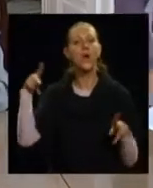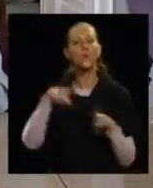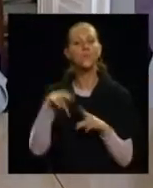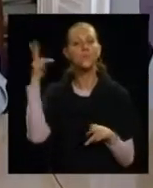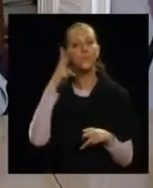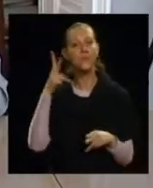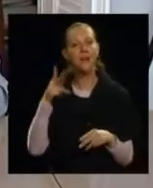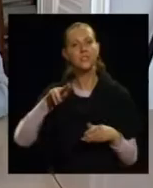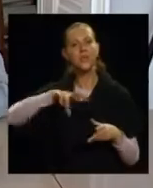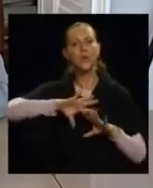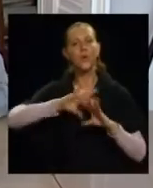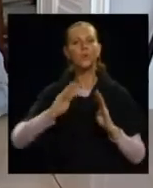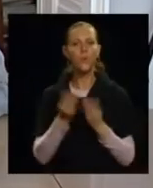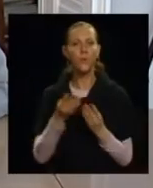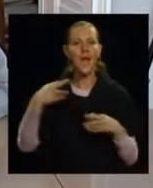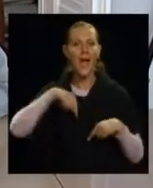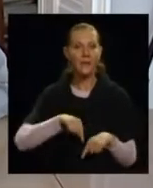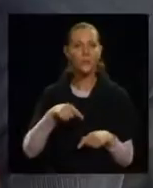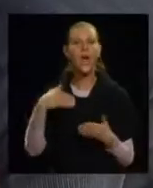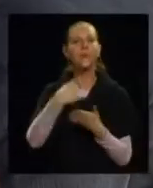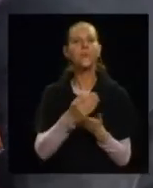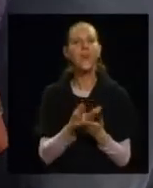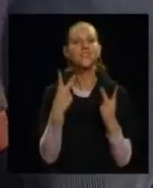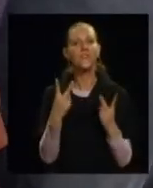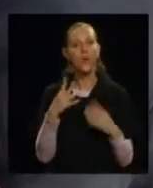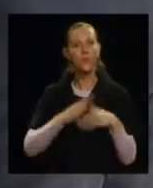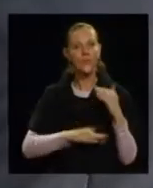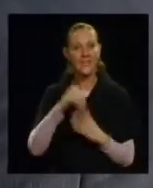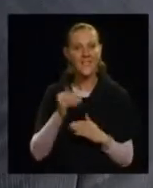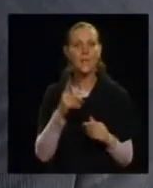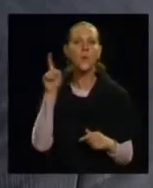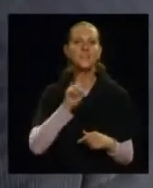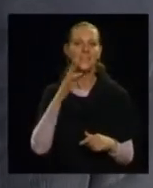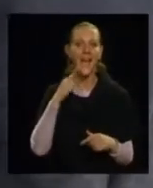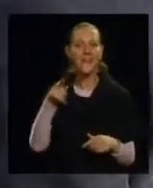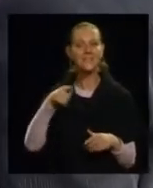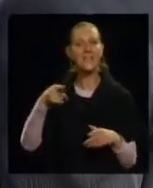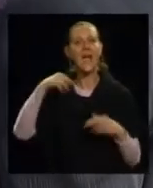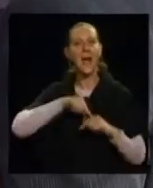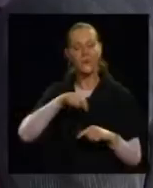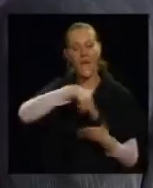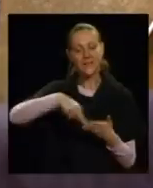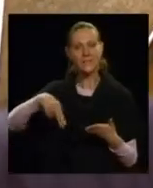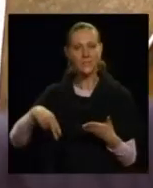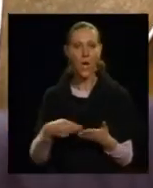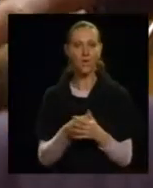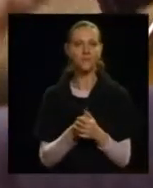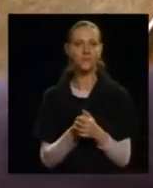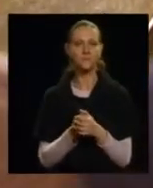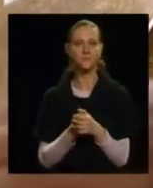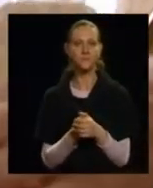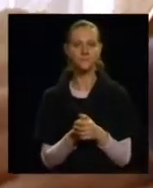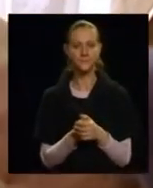elnöke, valamint az Újpesti Vagyonkezelő ZRT igazgatósági elnöke Telek Zoltán írta alá. A helytörténeti alapítvány dr. Sipos